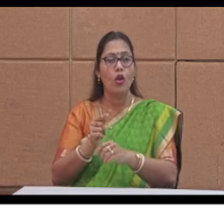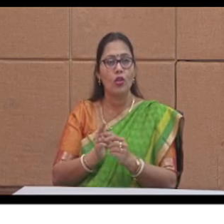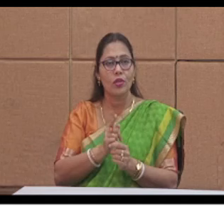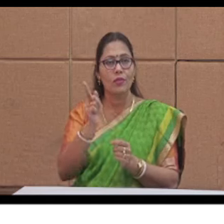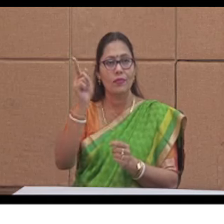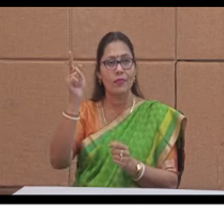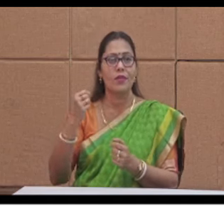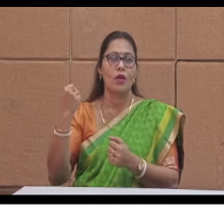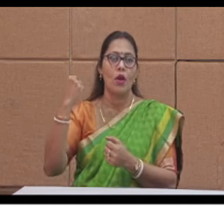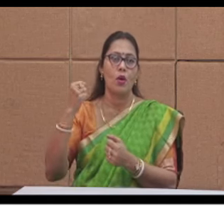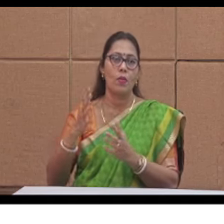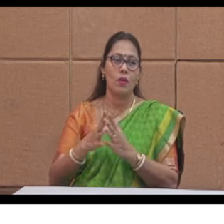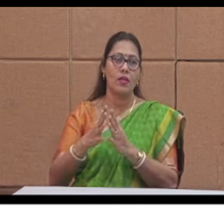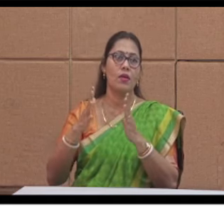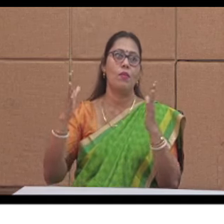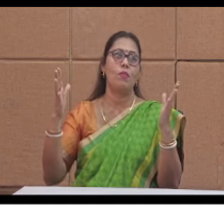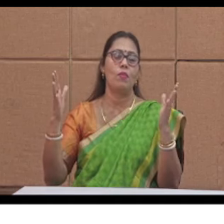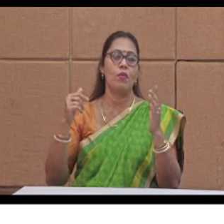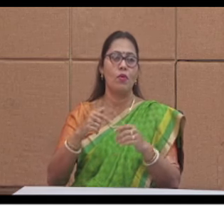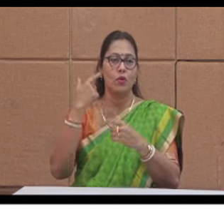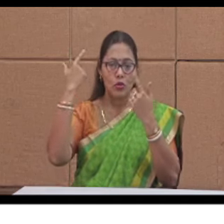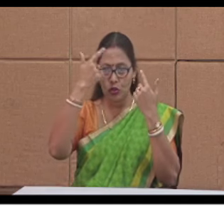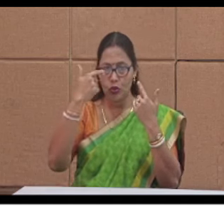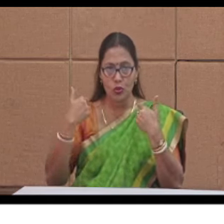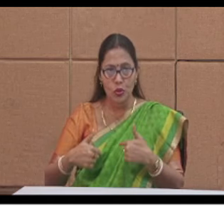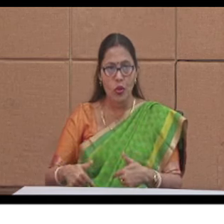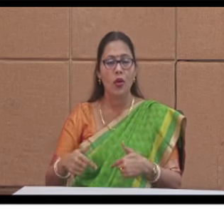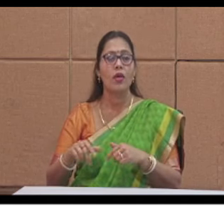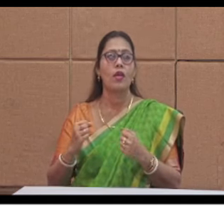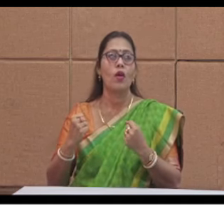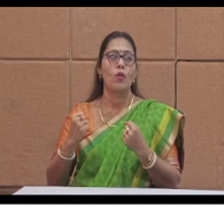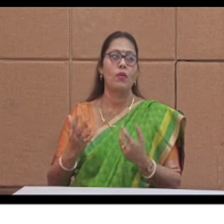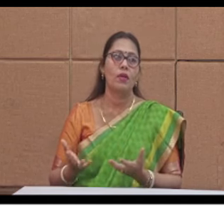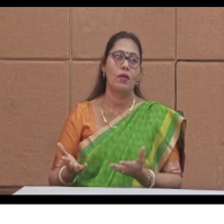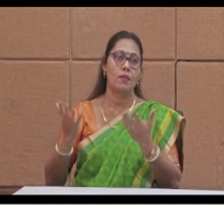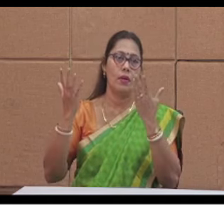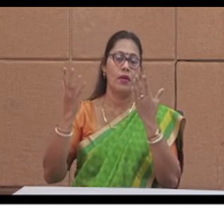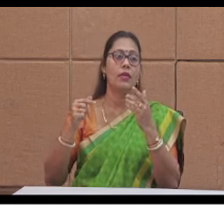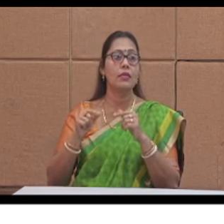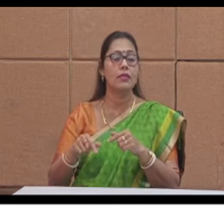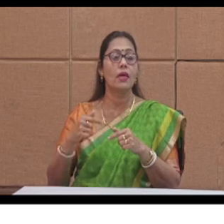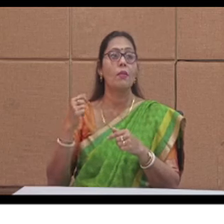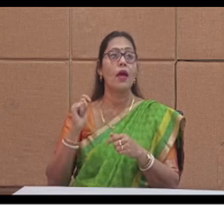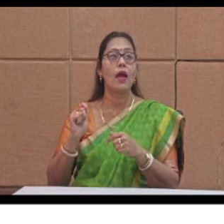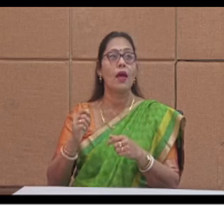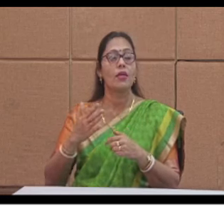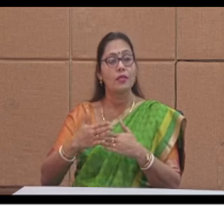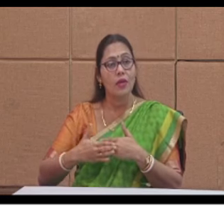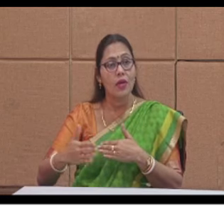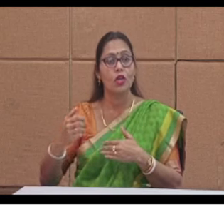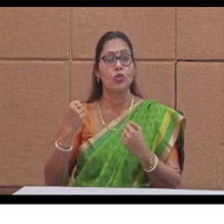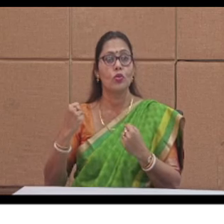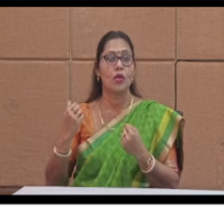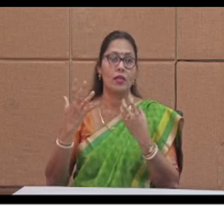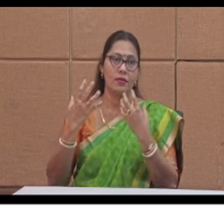পাঠিয়ে রক্ত দিয়ে সারা দেহে পাঠিয়ে দেই ওখান থেকেই আমরা কিন্তু